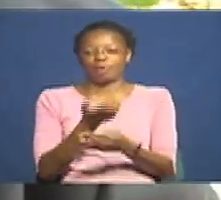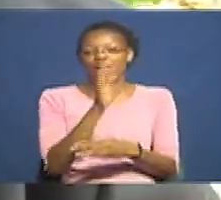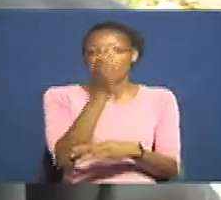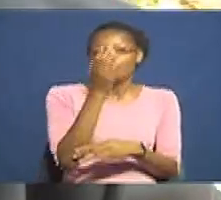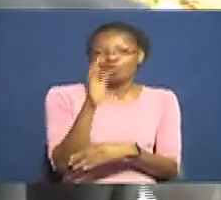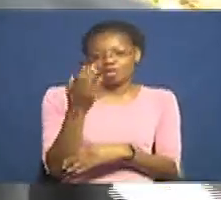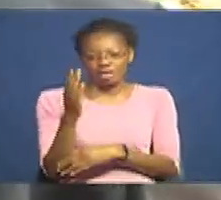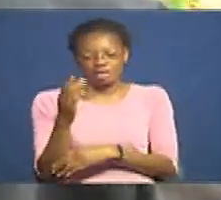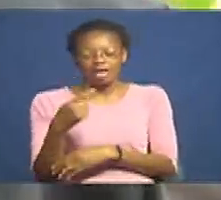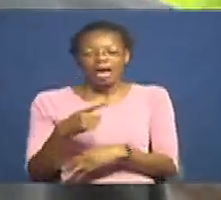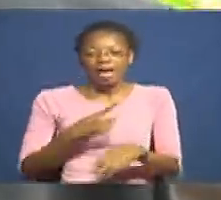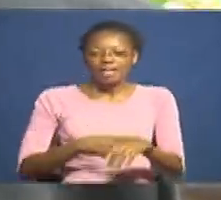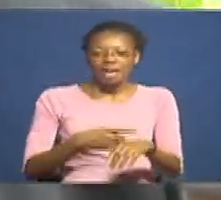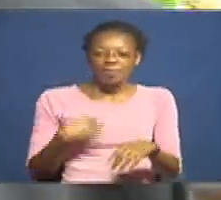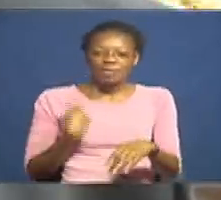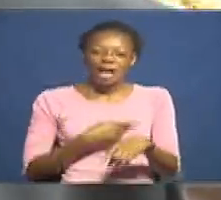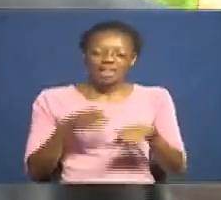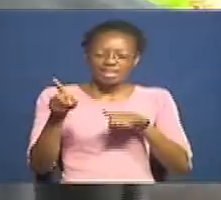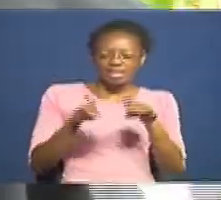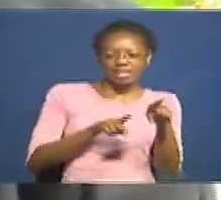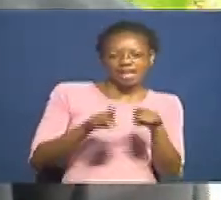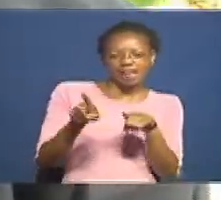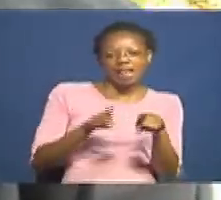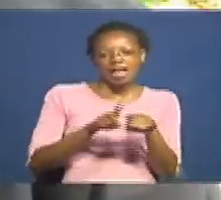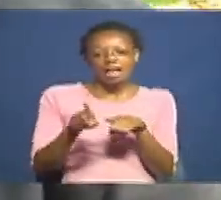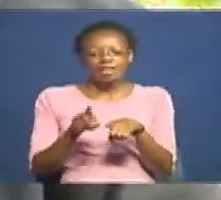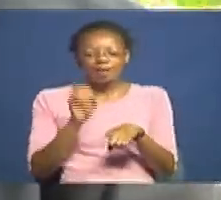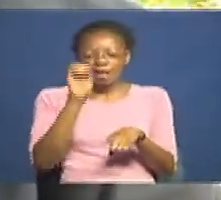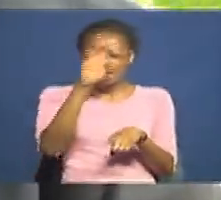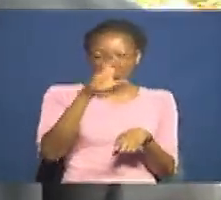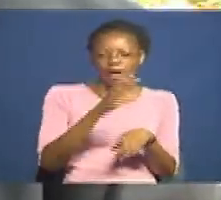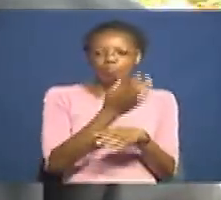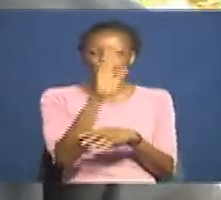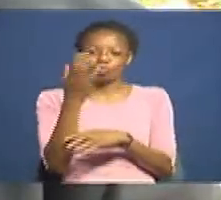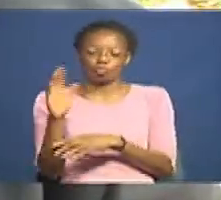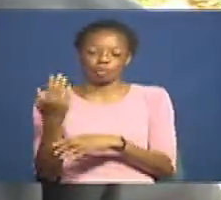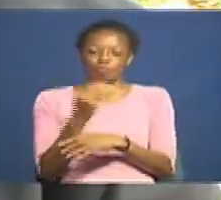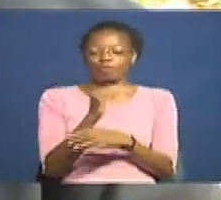kuhifadhi zile specimens zimekolektiwa kwa hiyo miaka yote ambapo